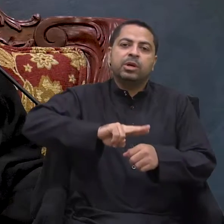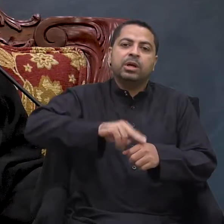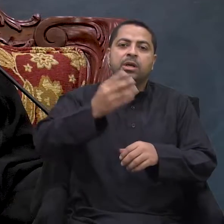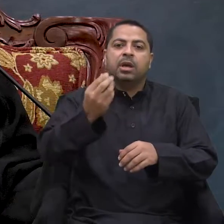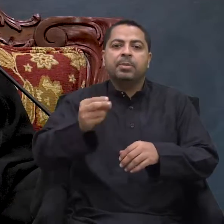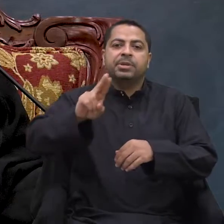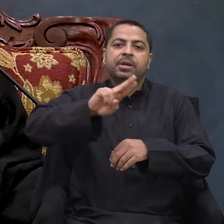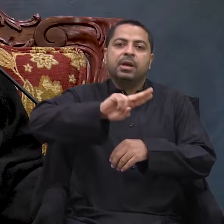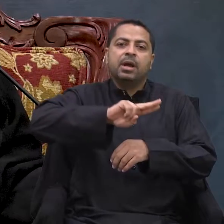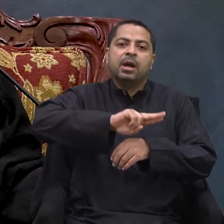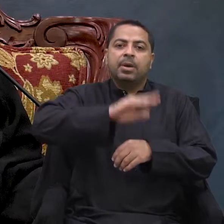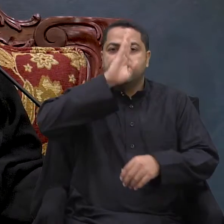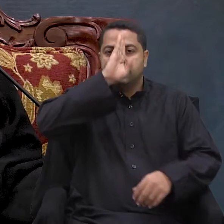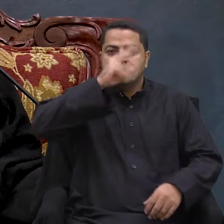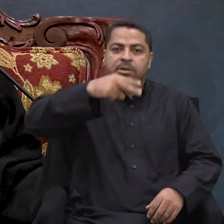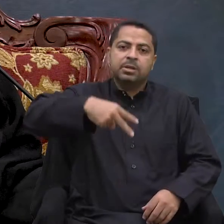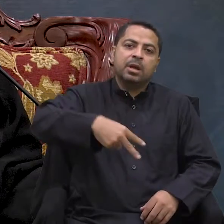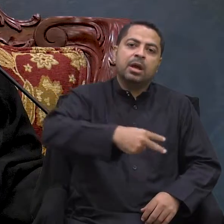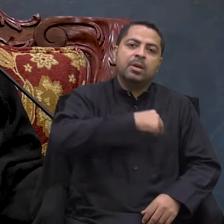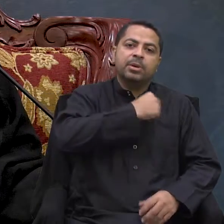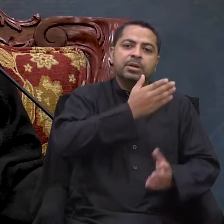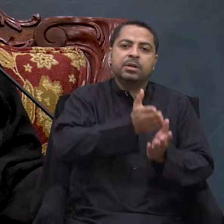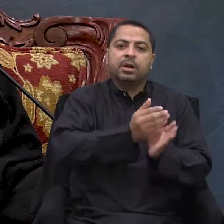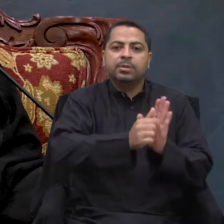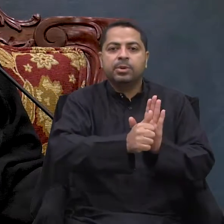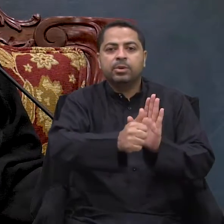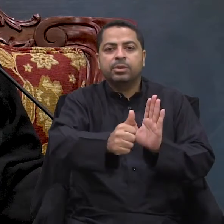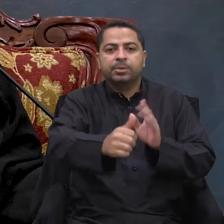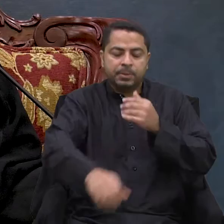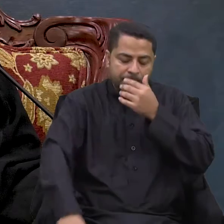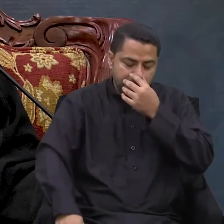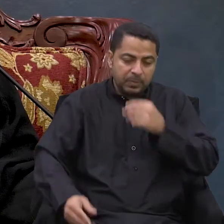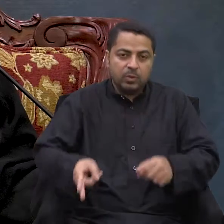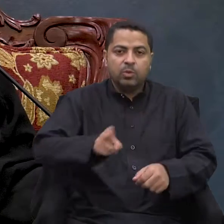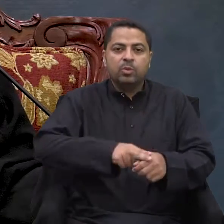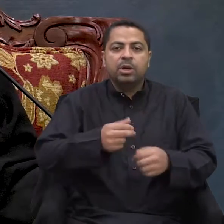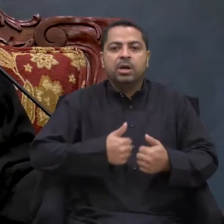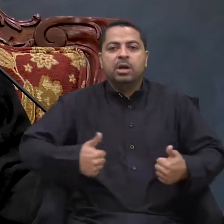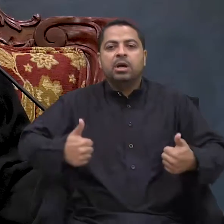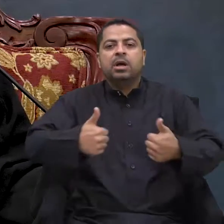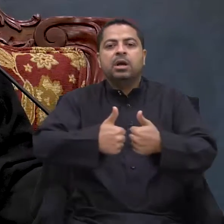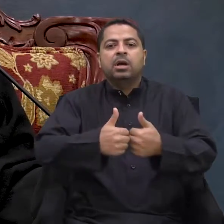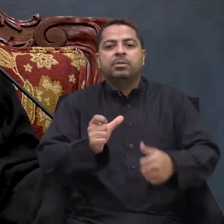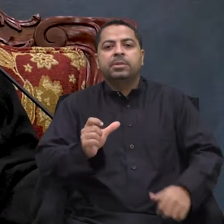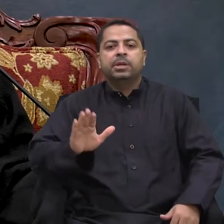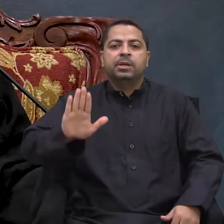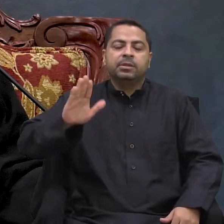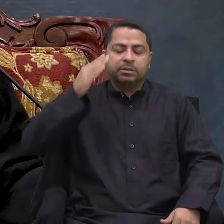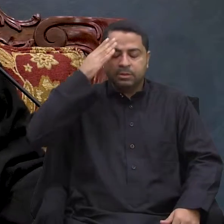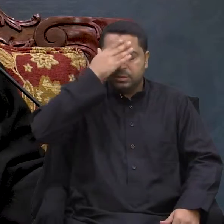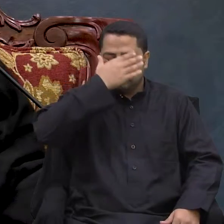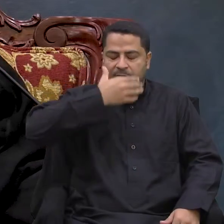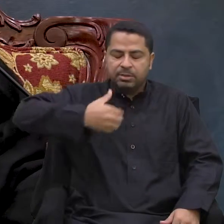أمير المؤمنين وعلى آل بيتك الطيبين